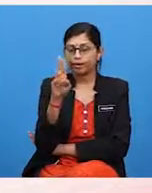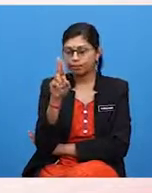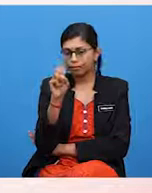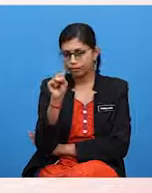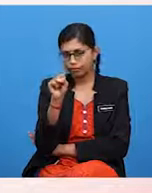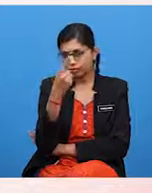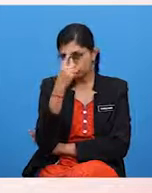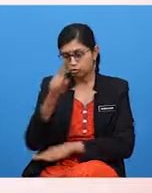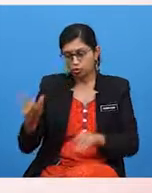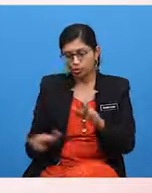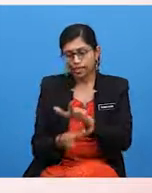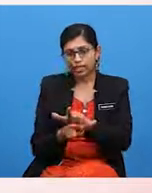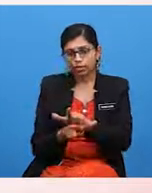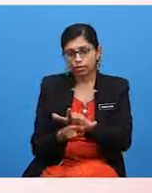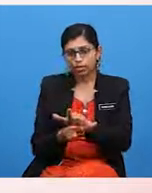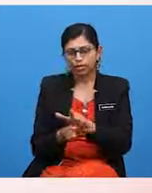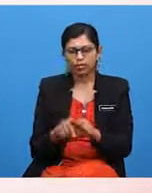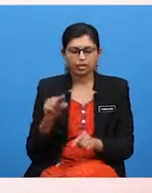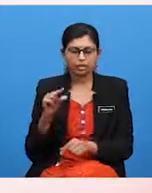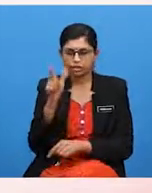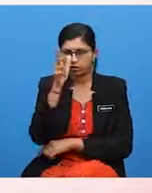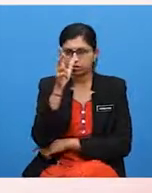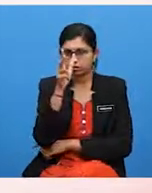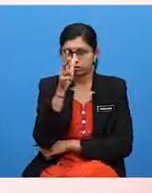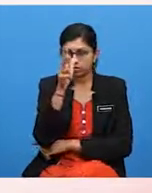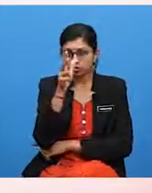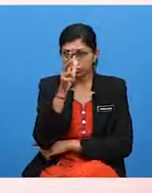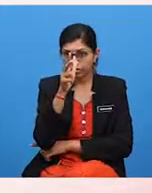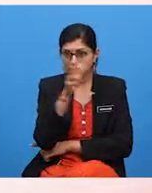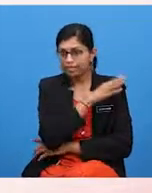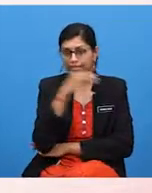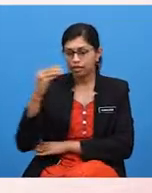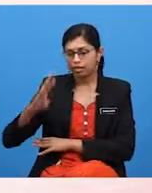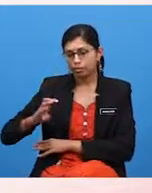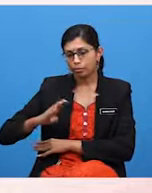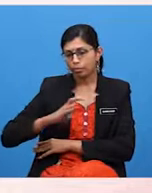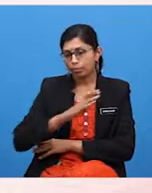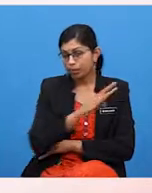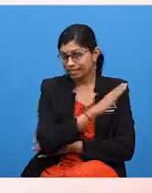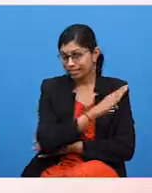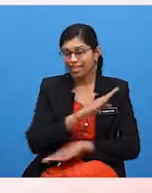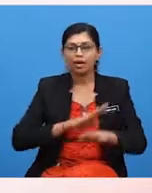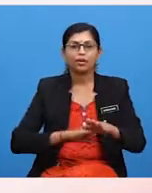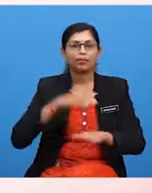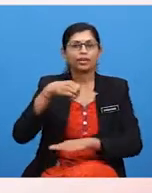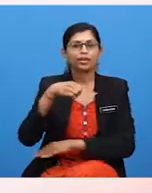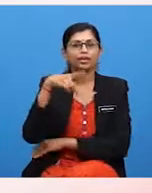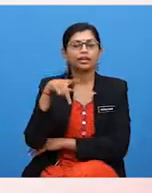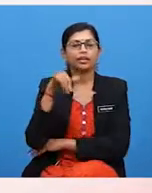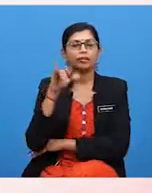daripada serangan serangga dan bakteria apabila epidermis merekah.